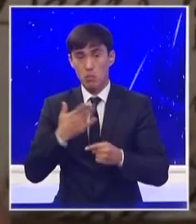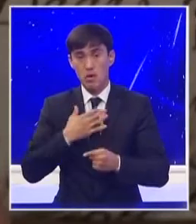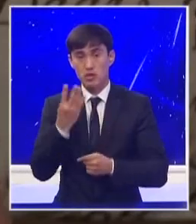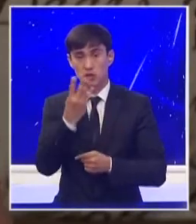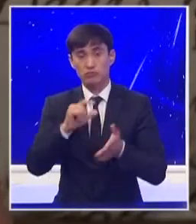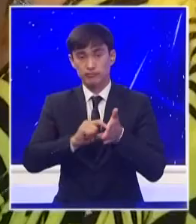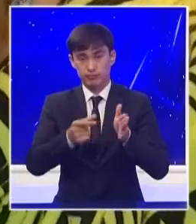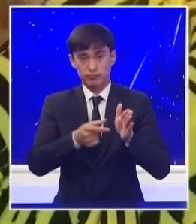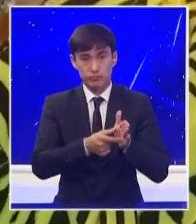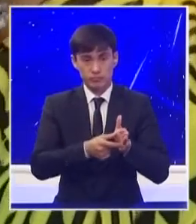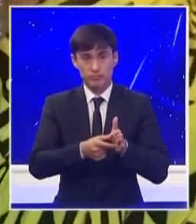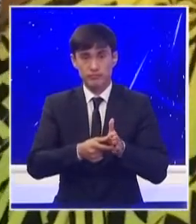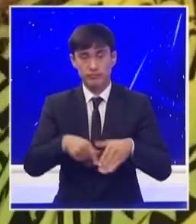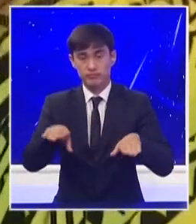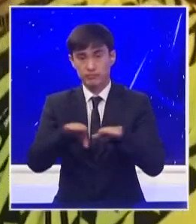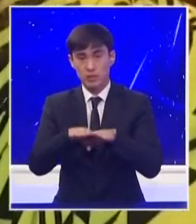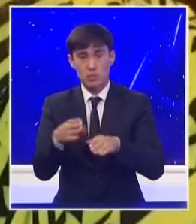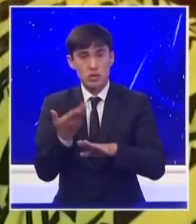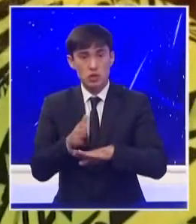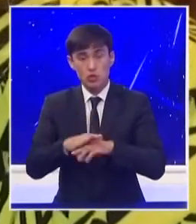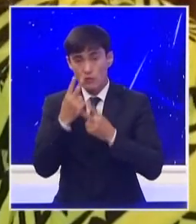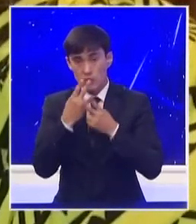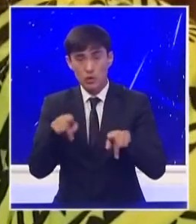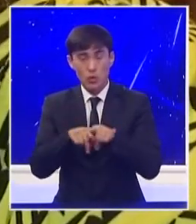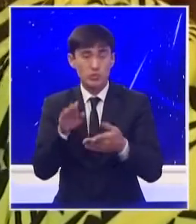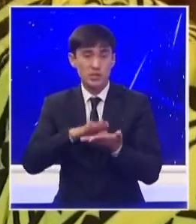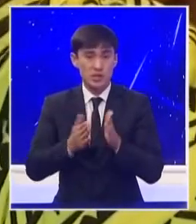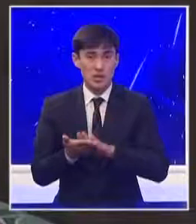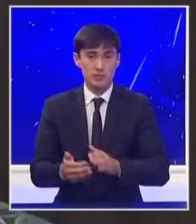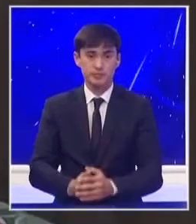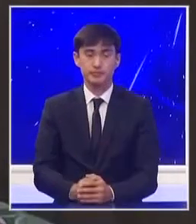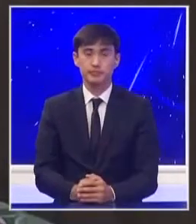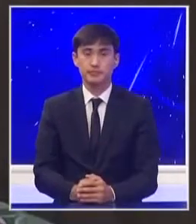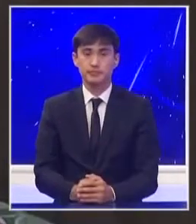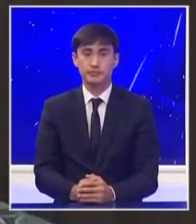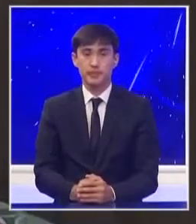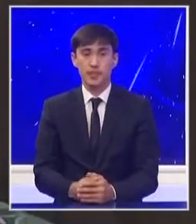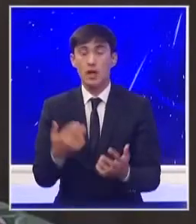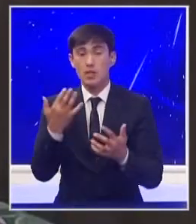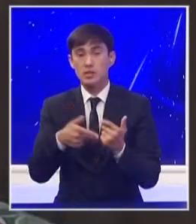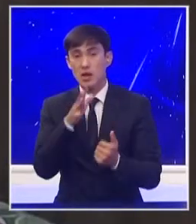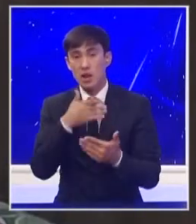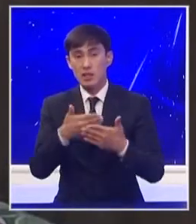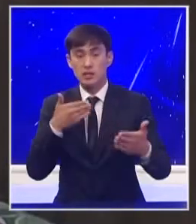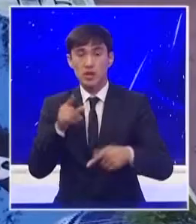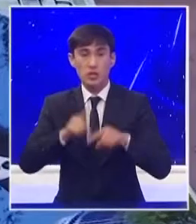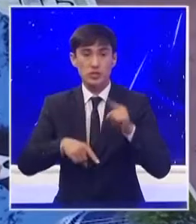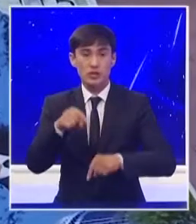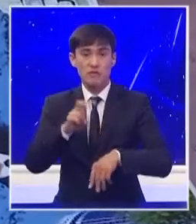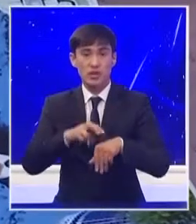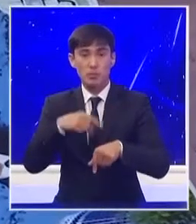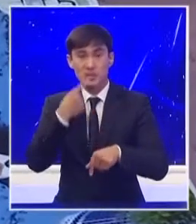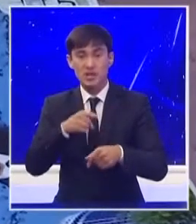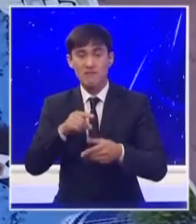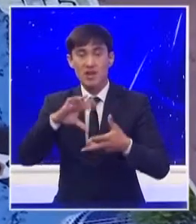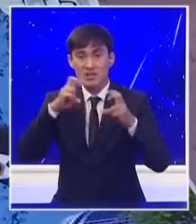четырех стенах солнце не видит. Мне тяжело видеть ее в таком состоянии. Несколько лет назад отечественные врачи поставили